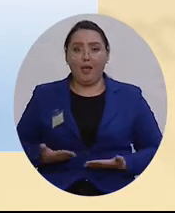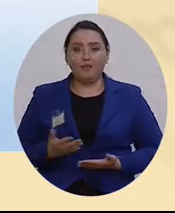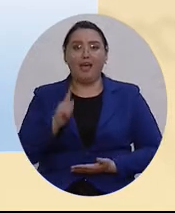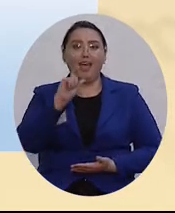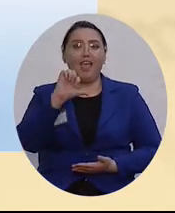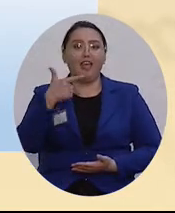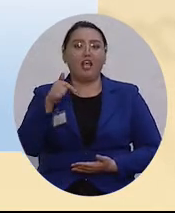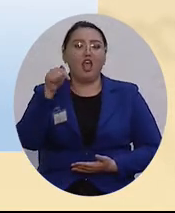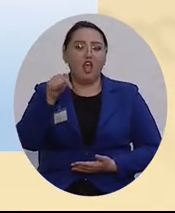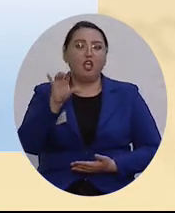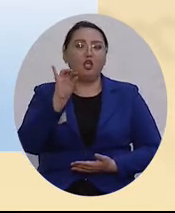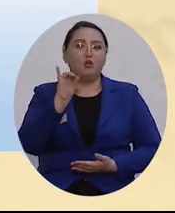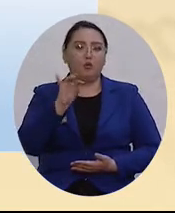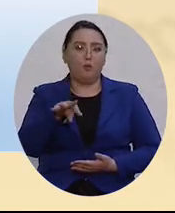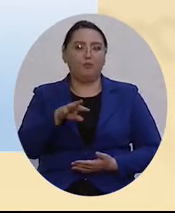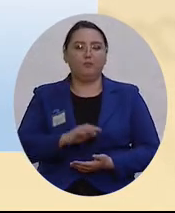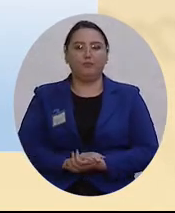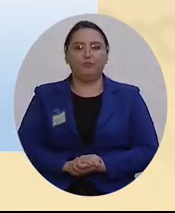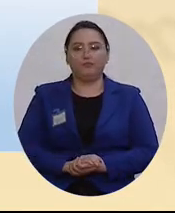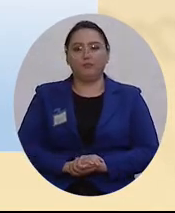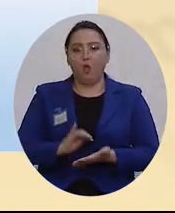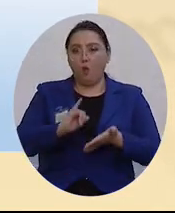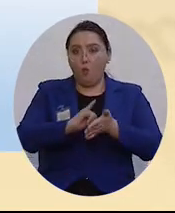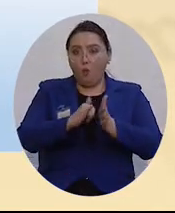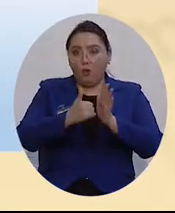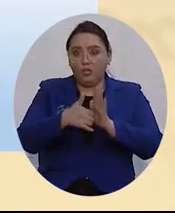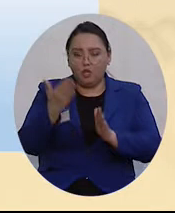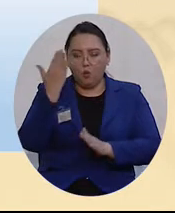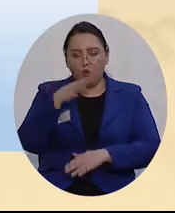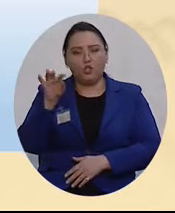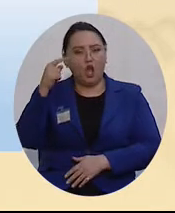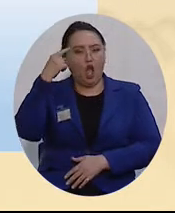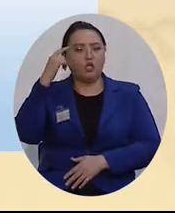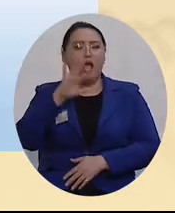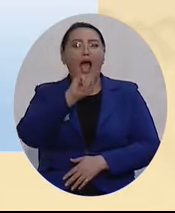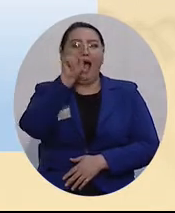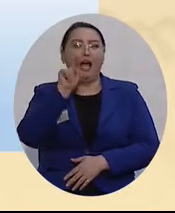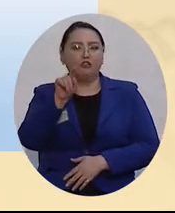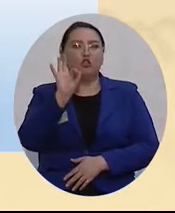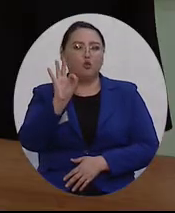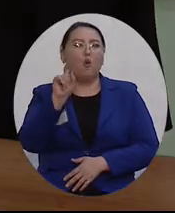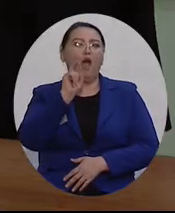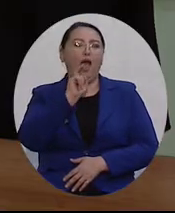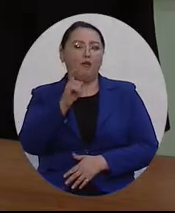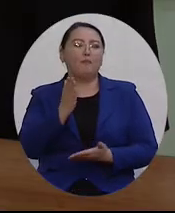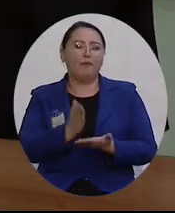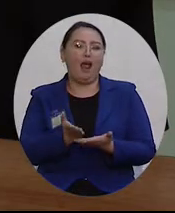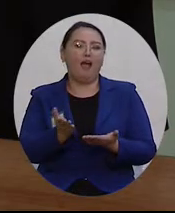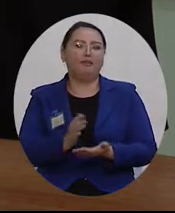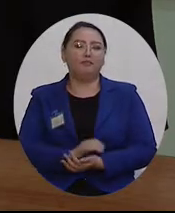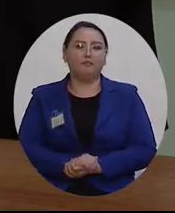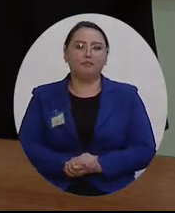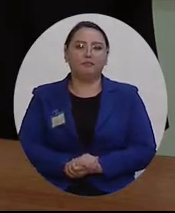энэ буюу. За ийм сайхныгийн утгыг таад уншиж ойлгож асуултандаа зөв хариулсан баха. За тэгэхээр энэ